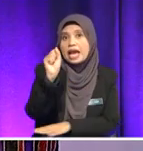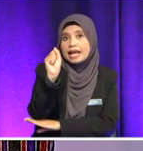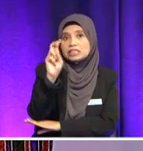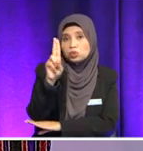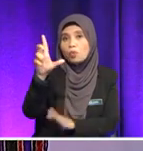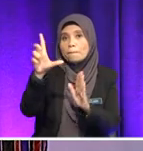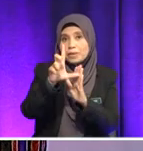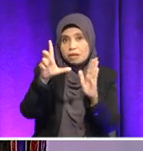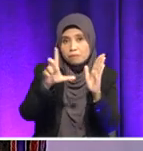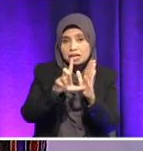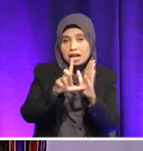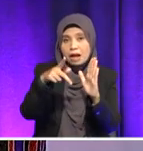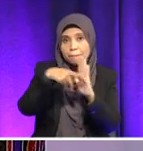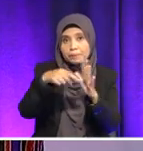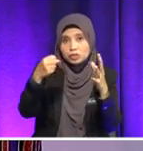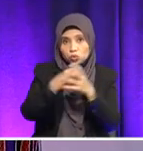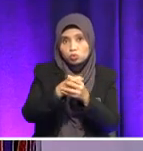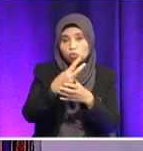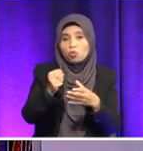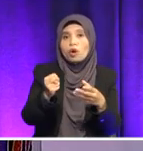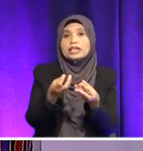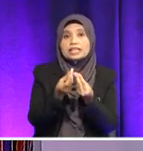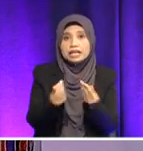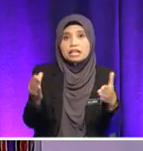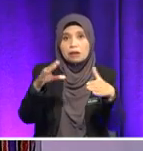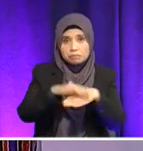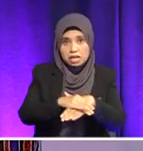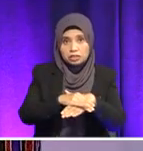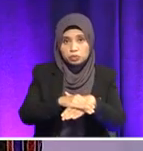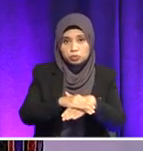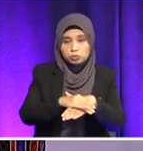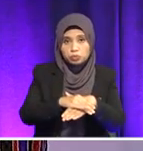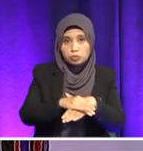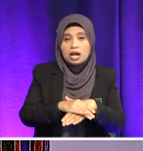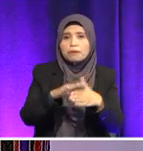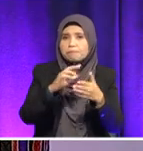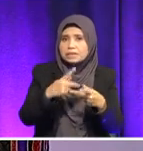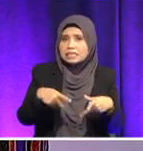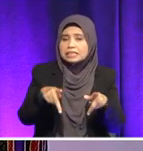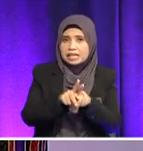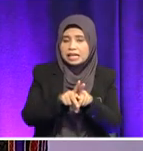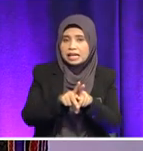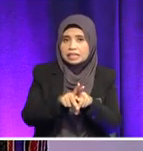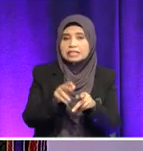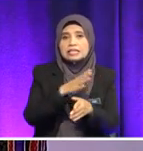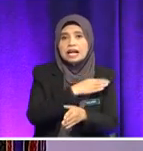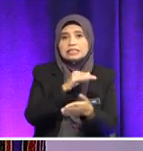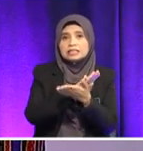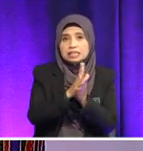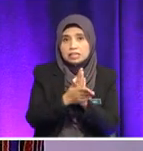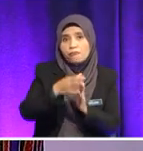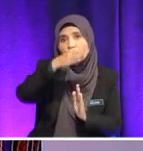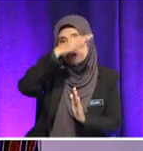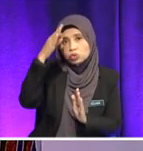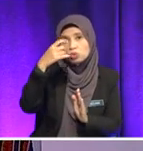persekutuan tanah melayuni mempunyai peranan Yang Tersendiri dan ianya menjadi eee Faktor yang paling penting dalam